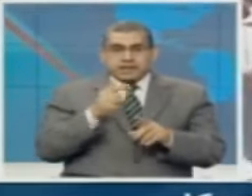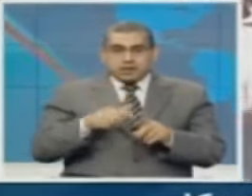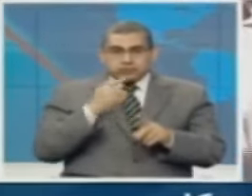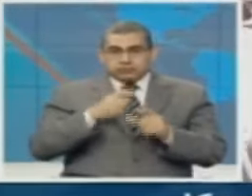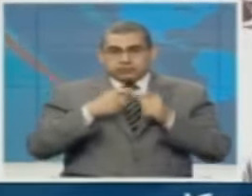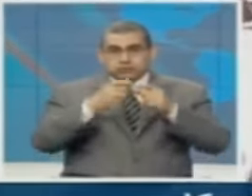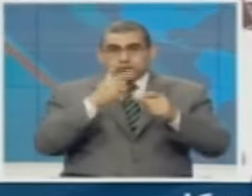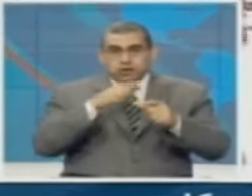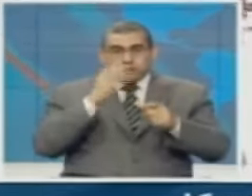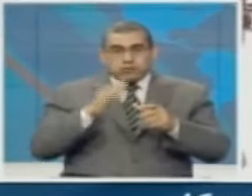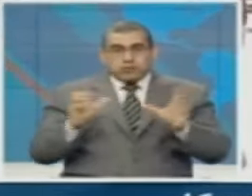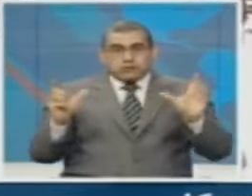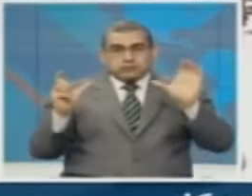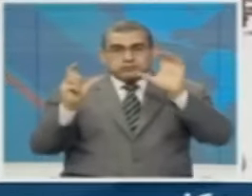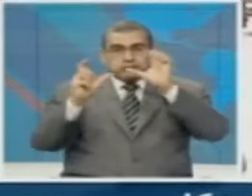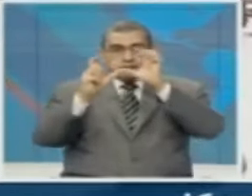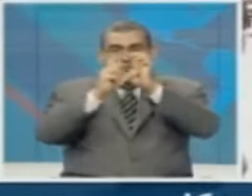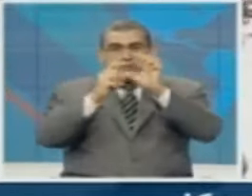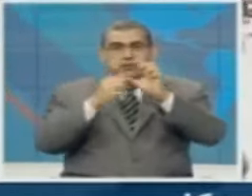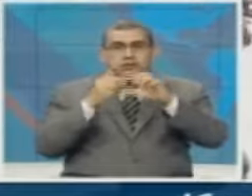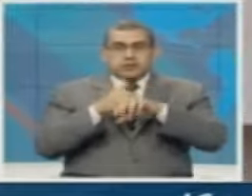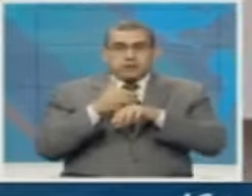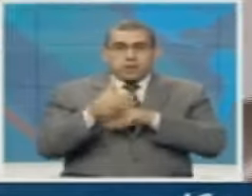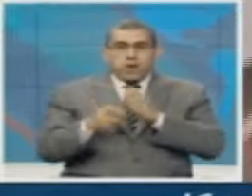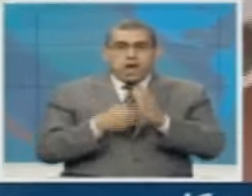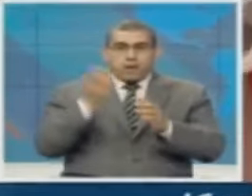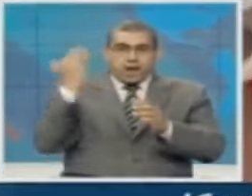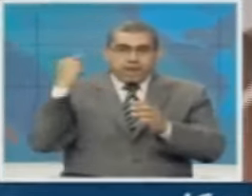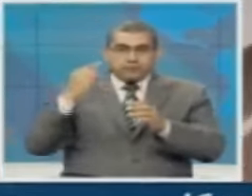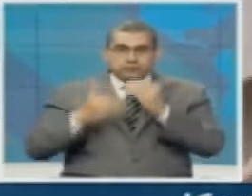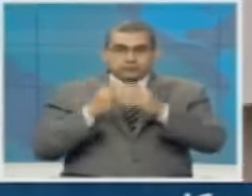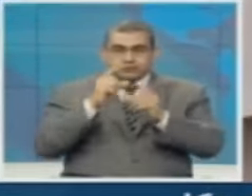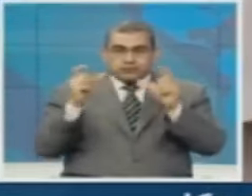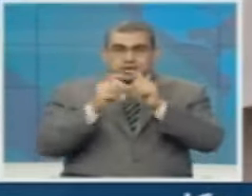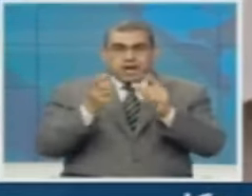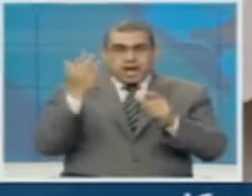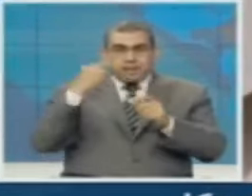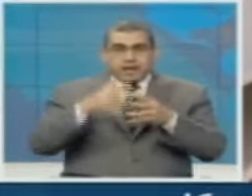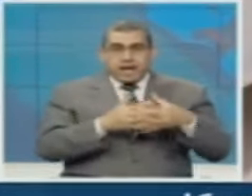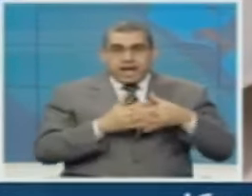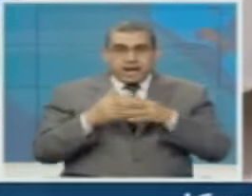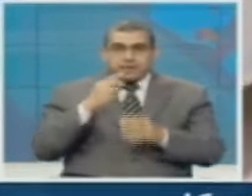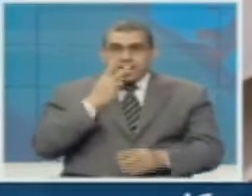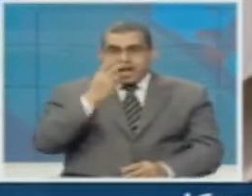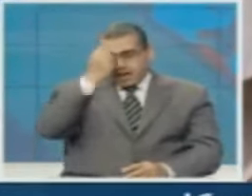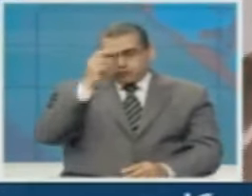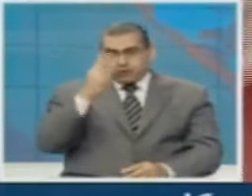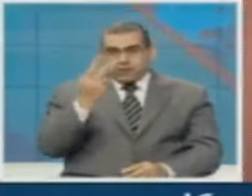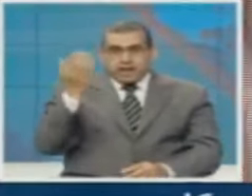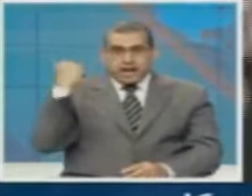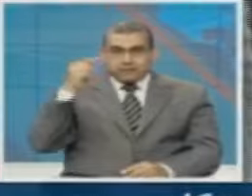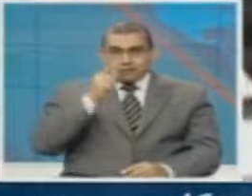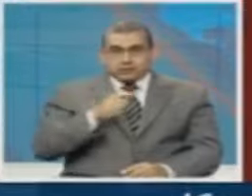4 دقائق و28 ثانية، وبذلك يكون هذا الكسوف أطول من الكسوف الكلي الذي حدث عبر أجزاء من الولايات المتحدة في